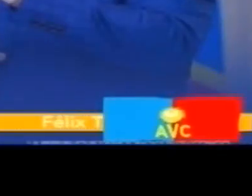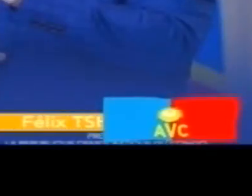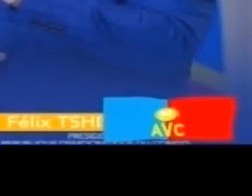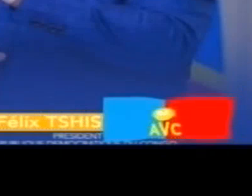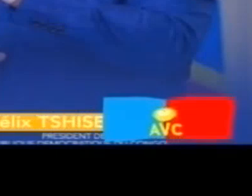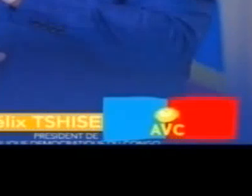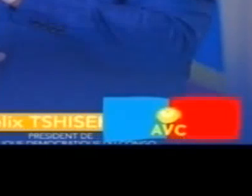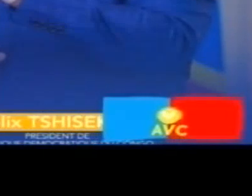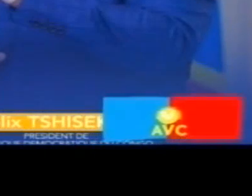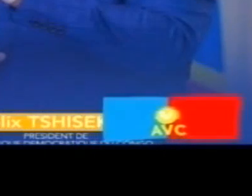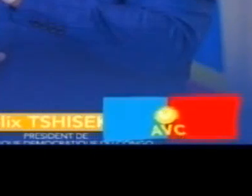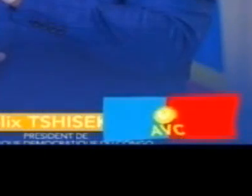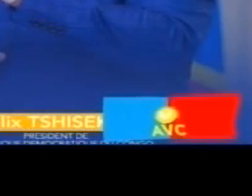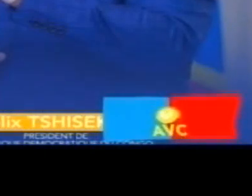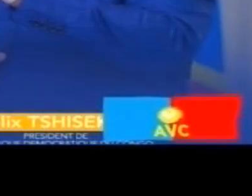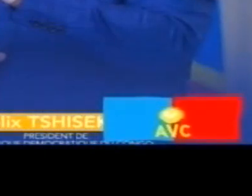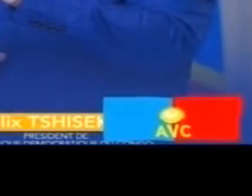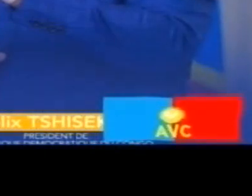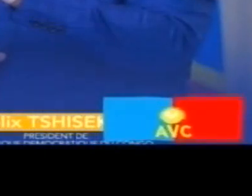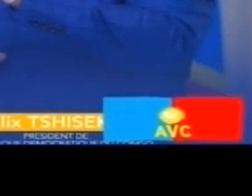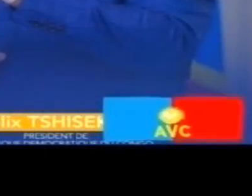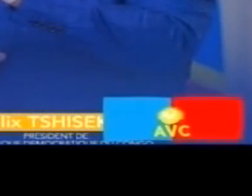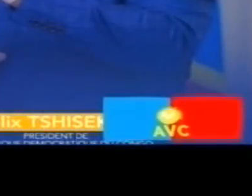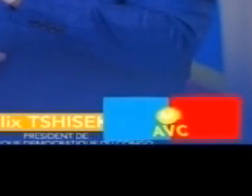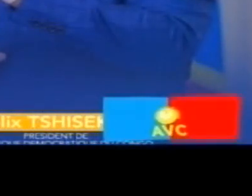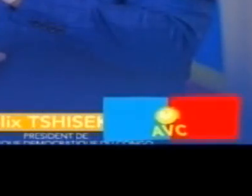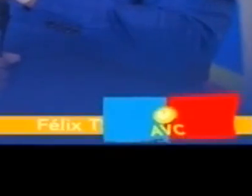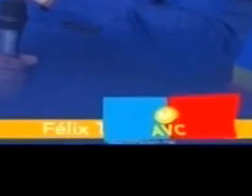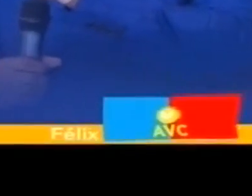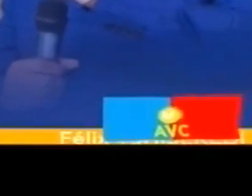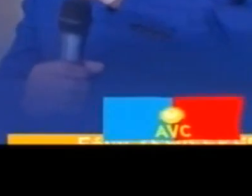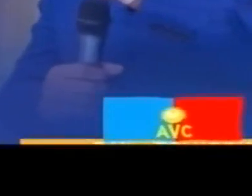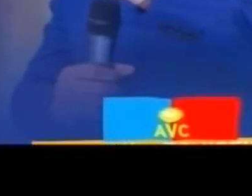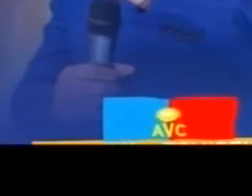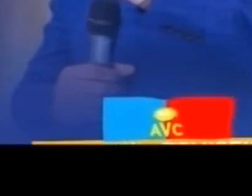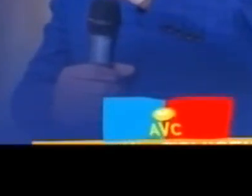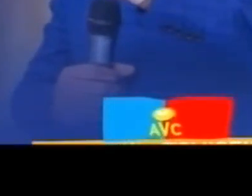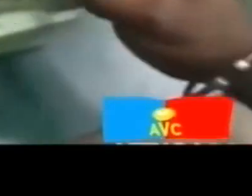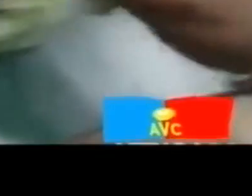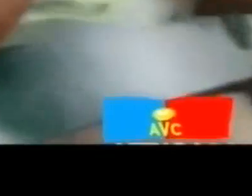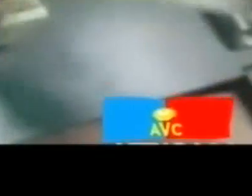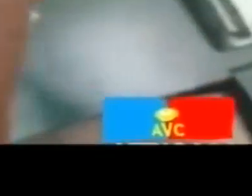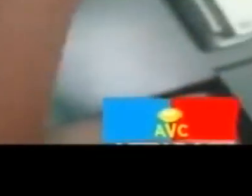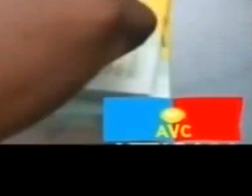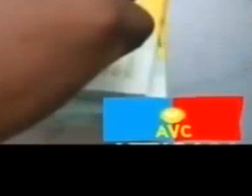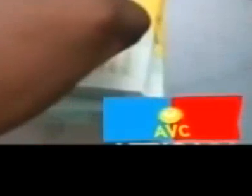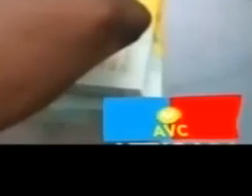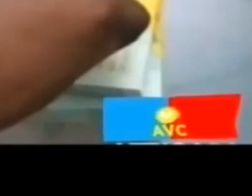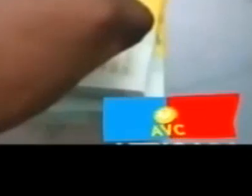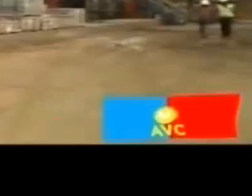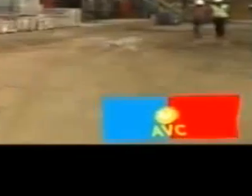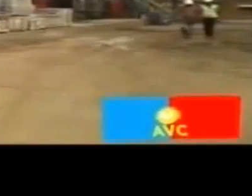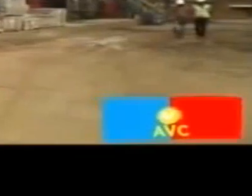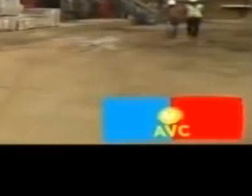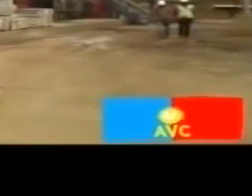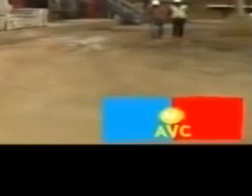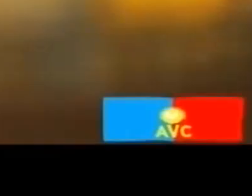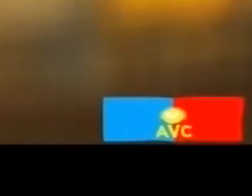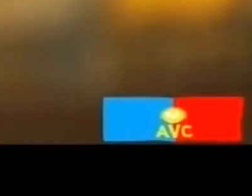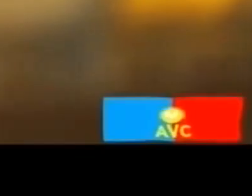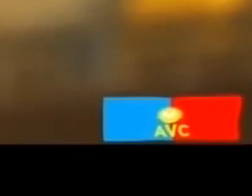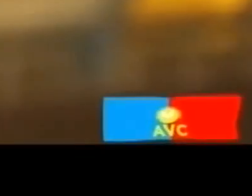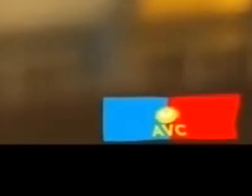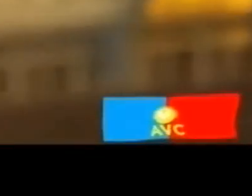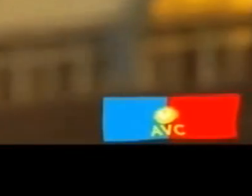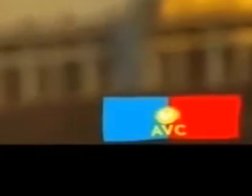pourquoi le chef de l'État a créé dans son cabinet une agence de prévention et de lutte contre la corruption pour canaliser les recettes publiques en vue de financer